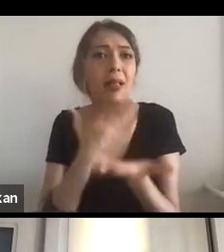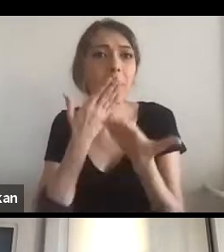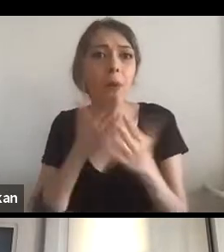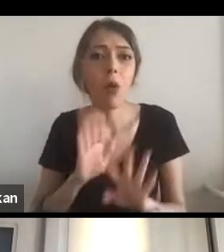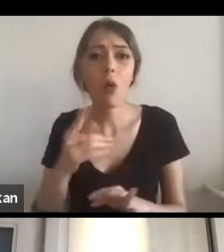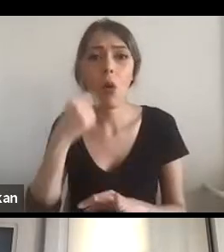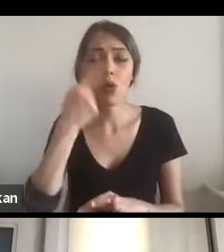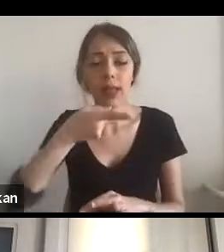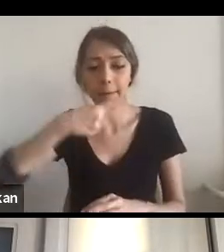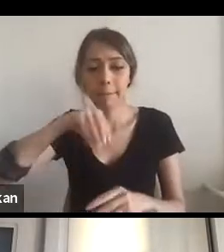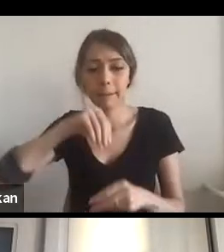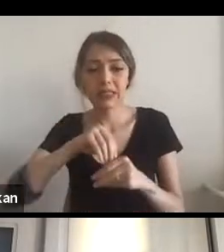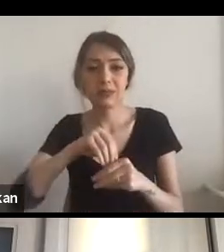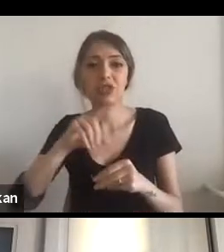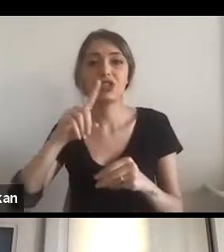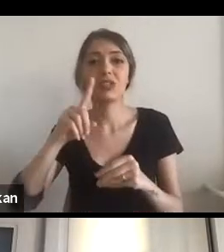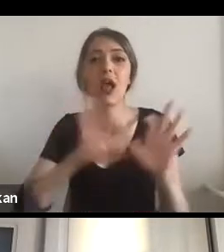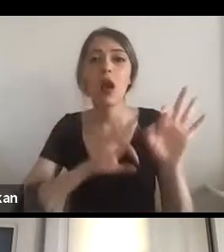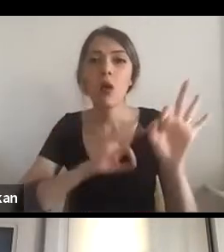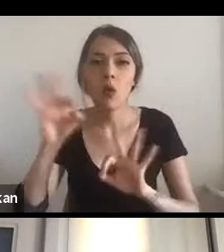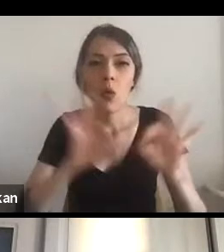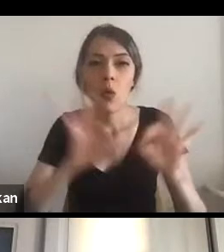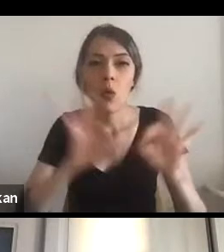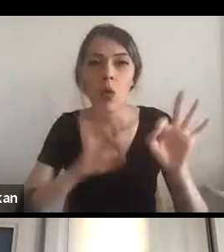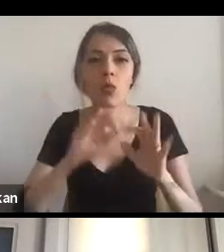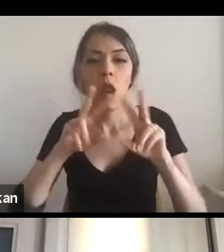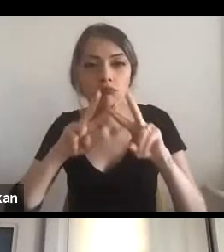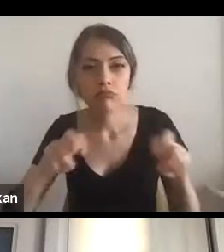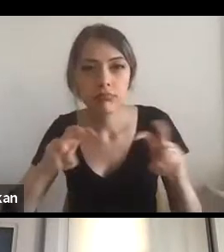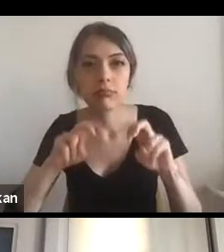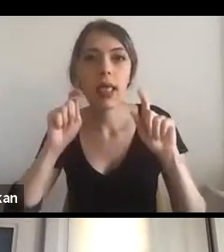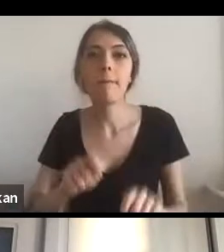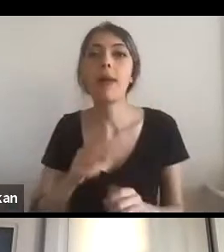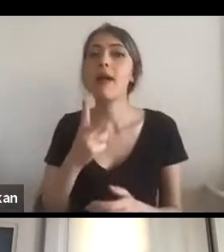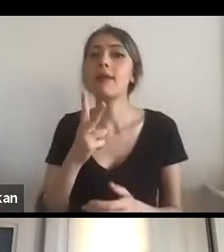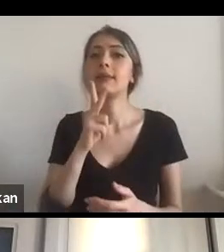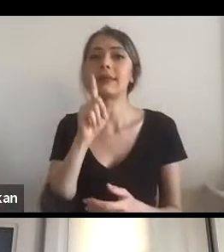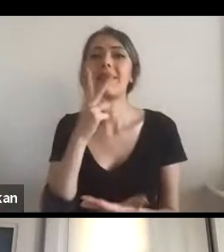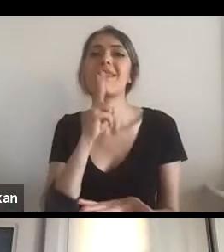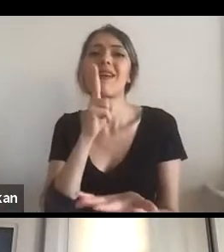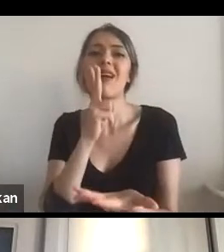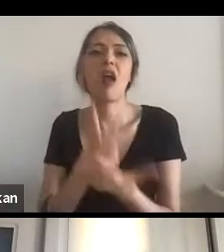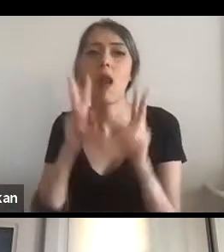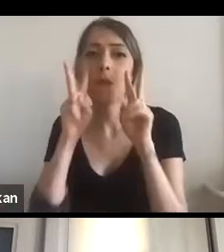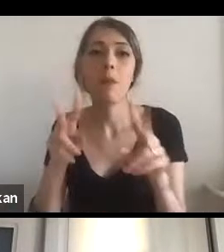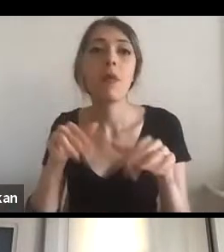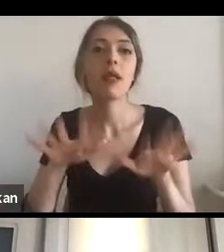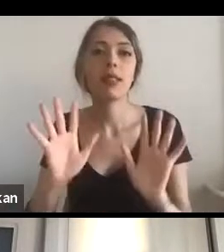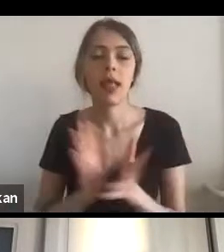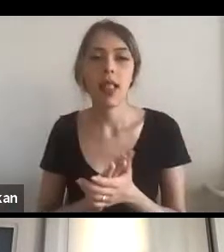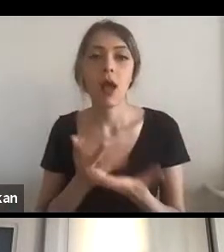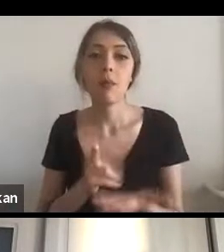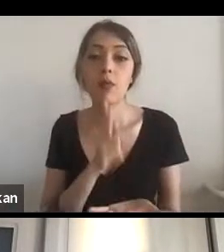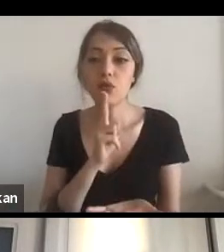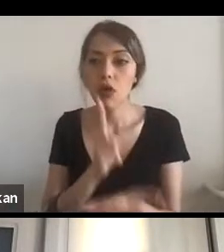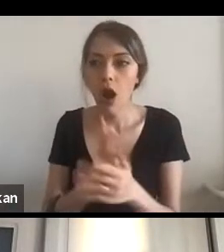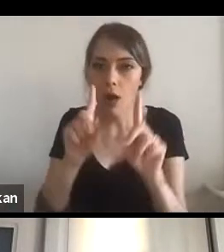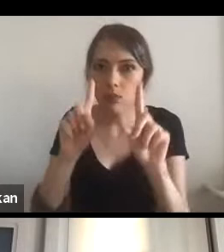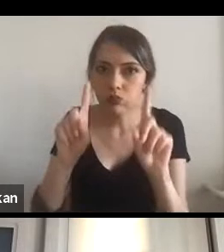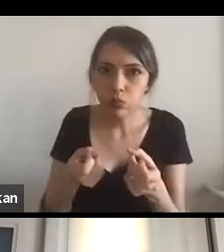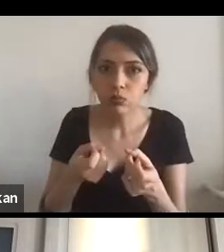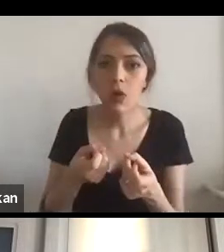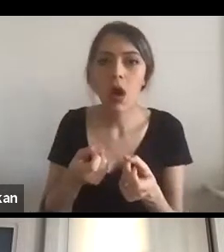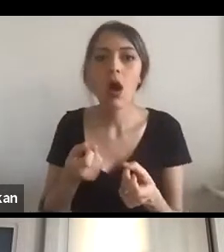izleme yapmak bu kararlara bakmak demek değil. Fakat bu kararlara ulaşmak ve bunları böyle